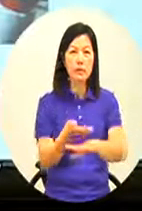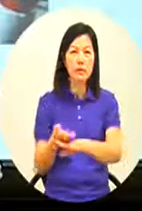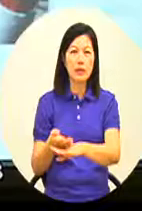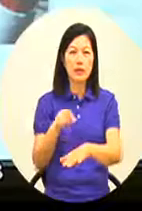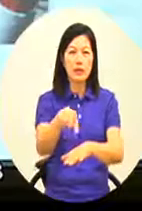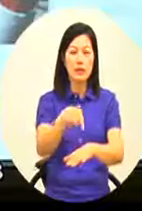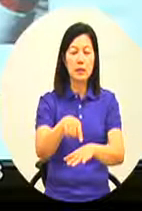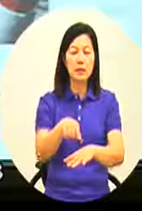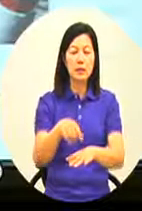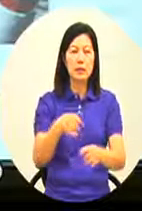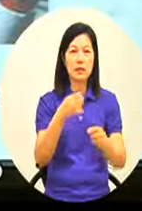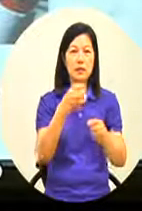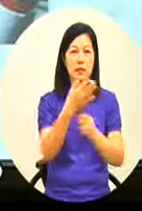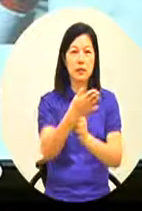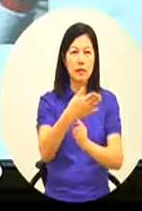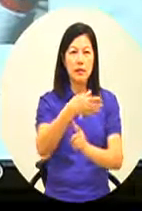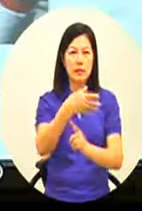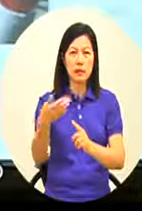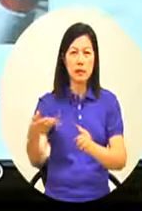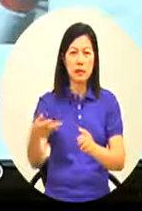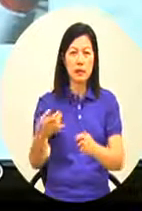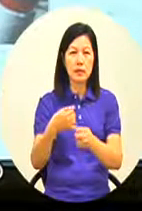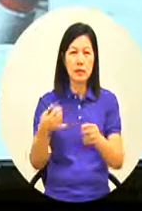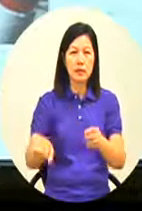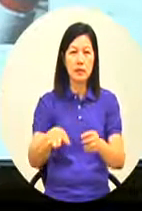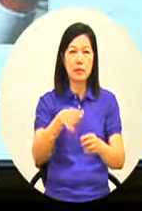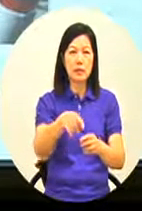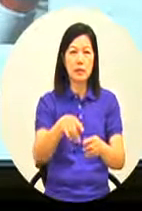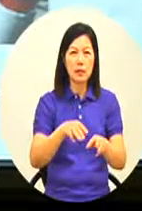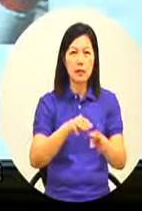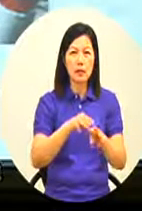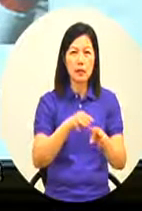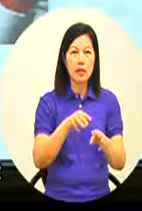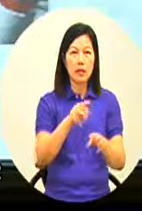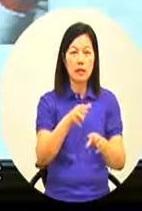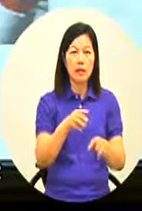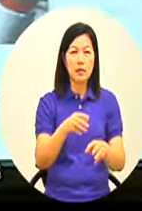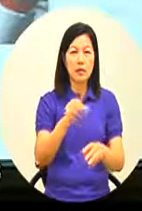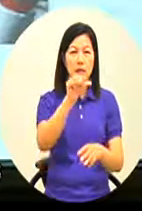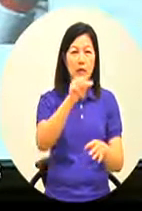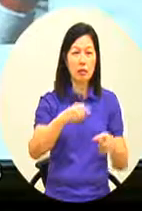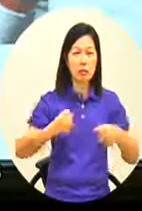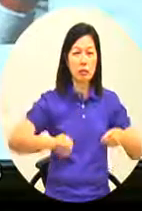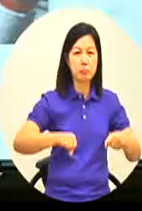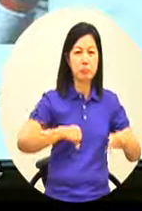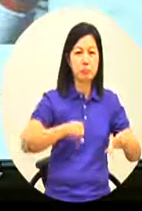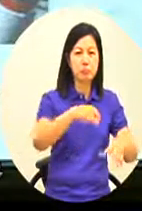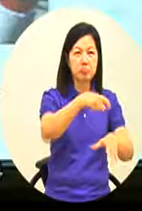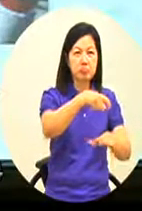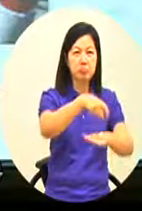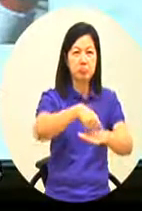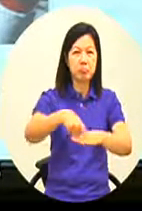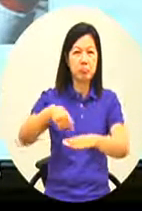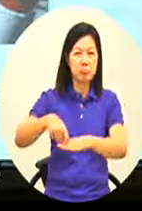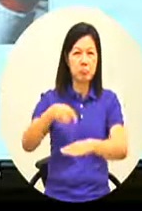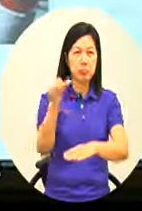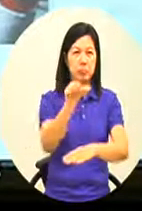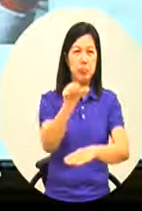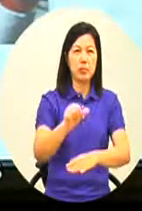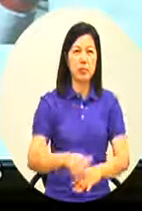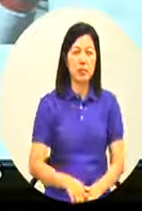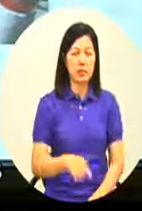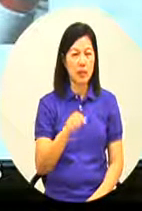在旗津，旗津的自行车道竟然有出现这样子五个车主的状况。那我是觉得这是不是可以再做一